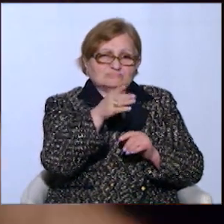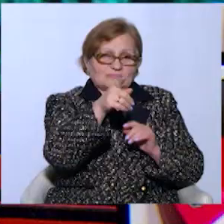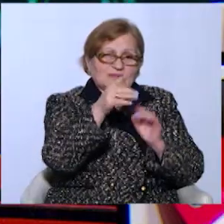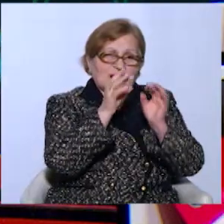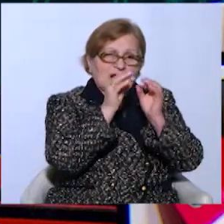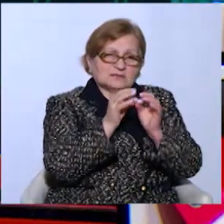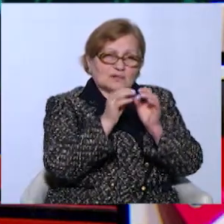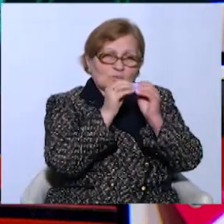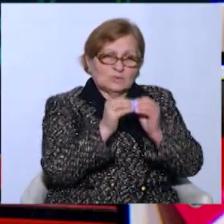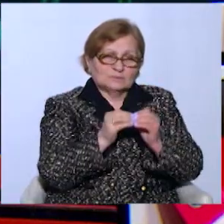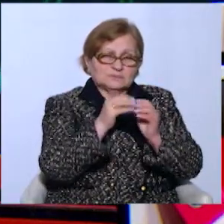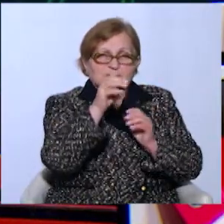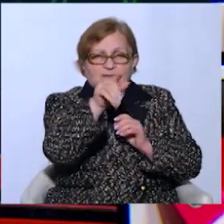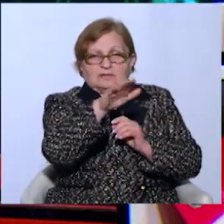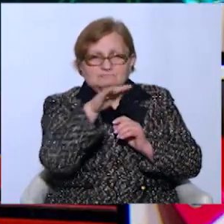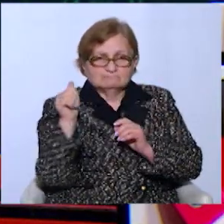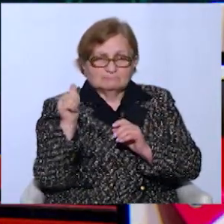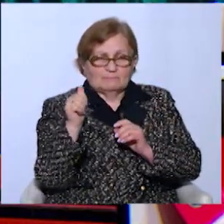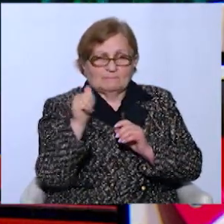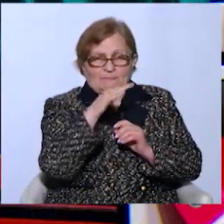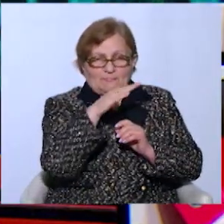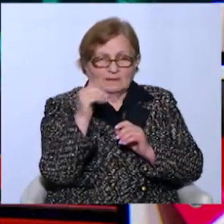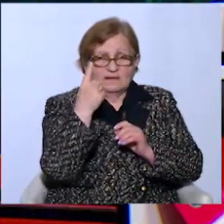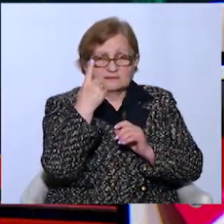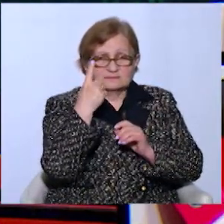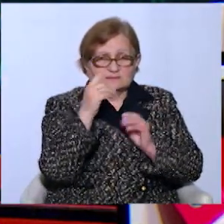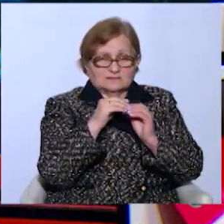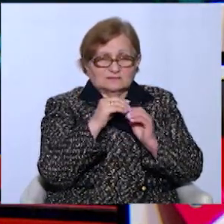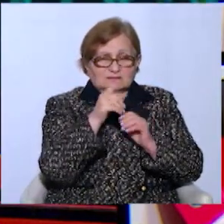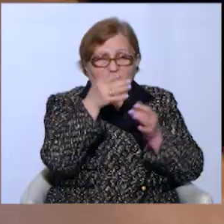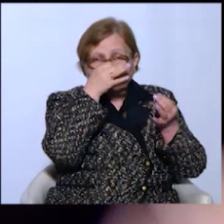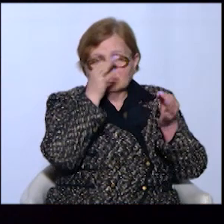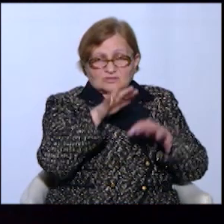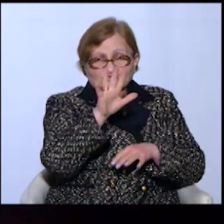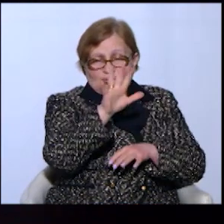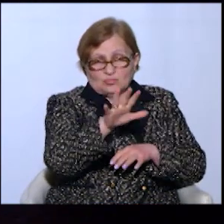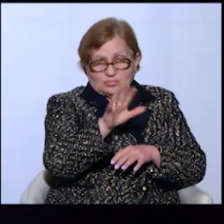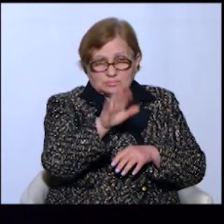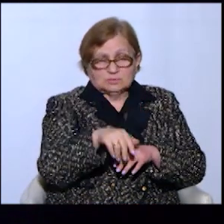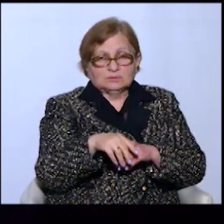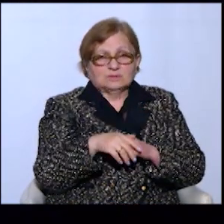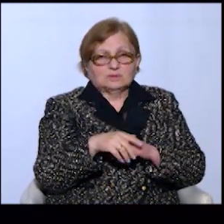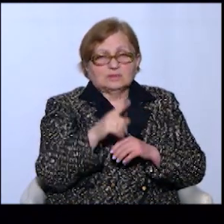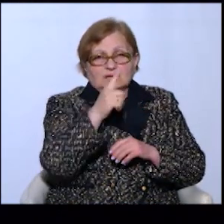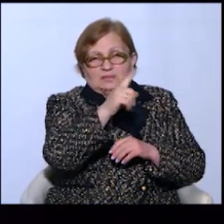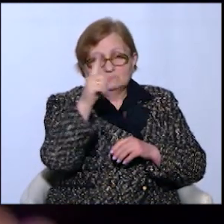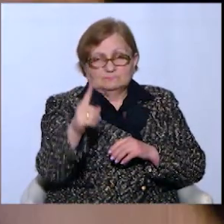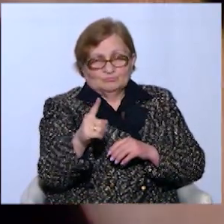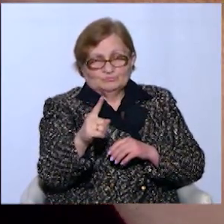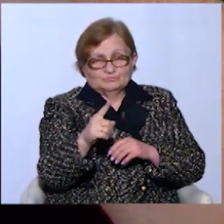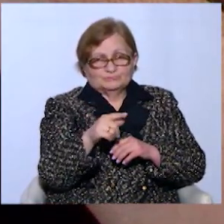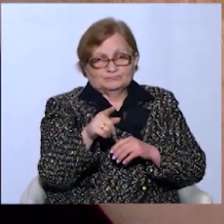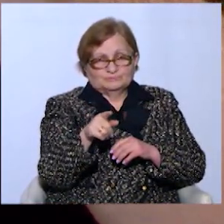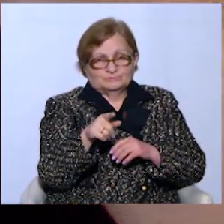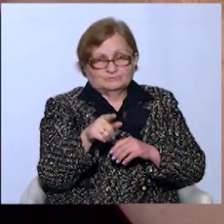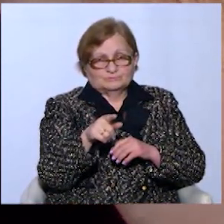ათეულებს. გამოვართვით 1 ათეული, აქ დაგვჭა ხუთი ათეული და ის ერთი ათეული